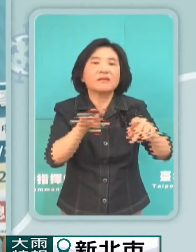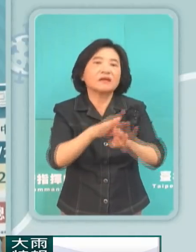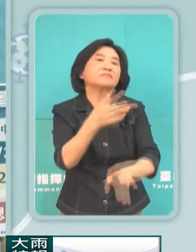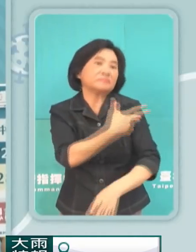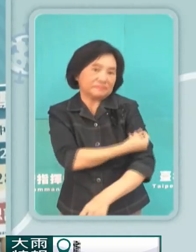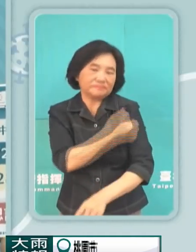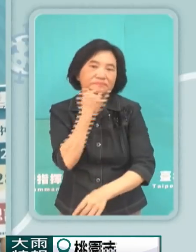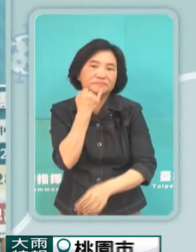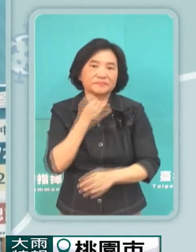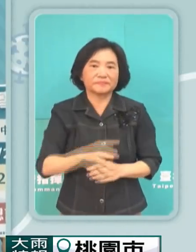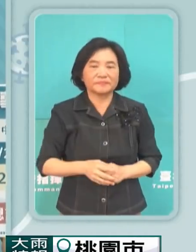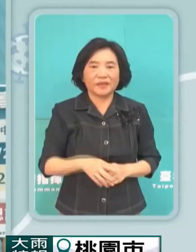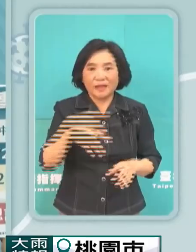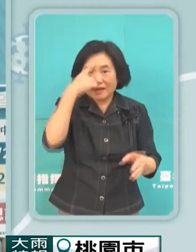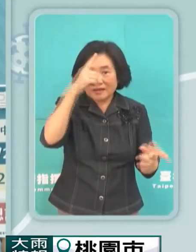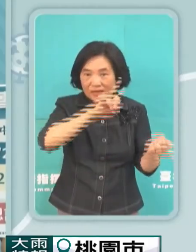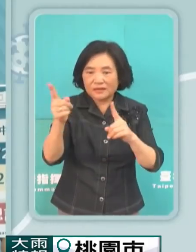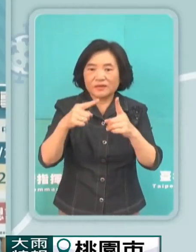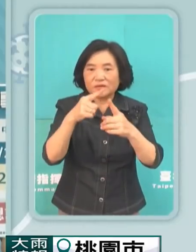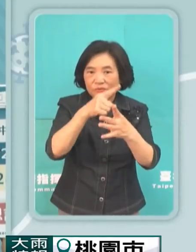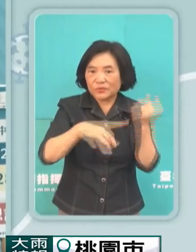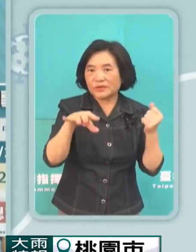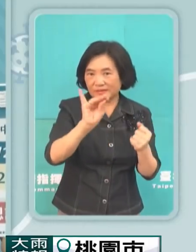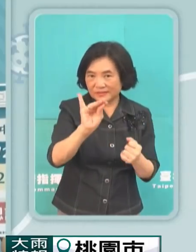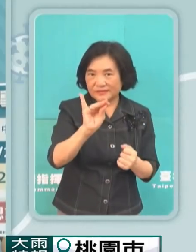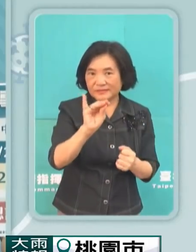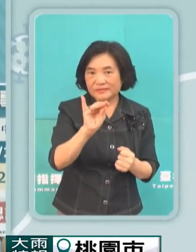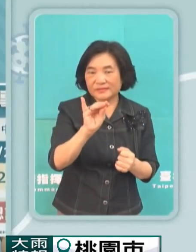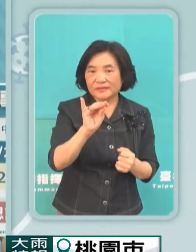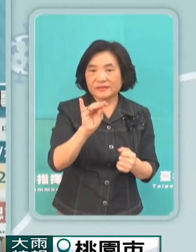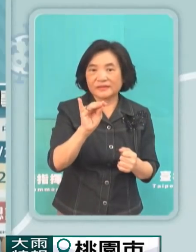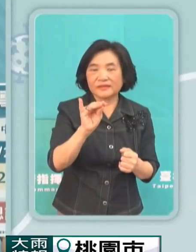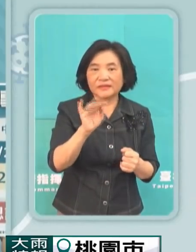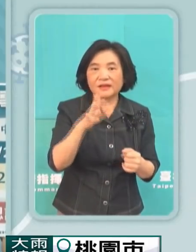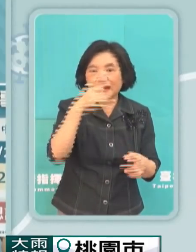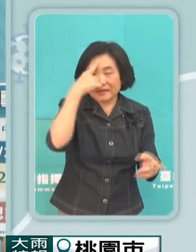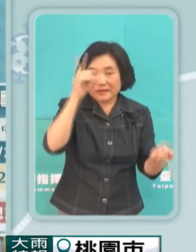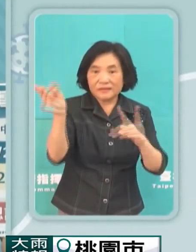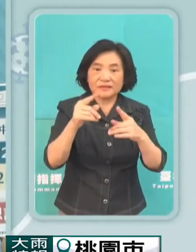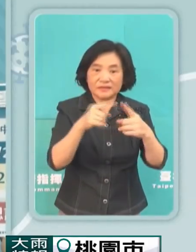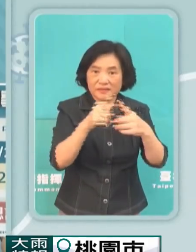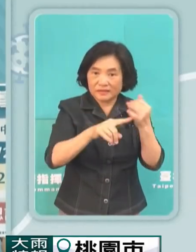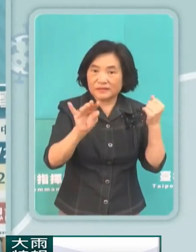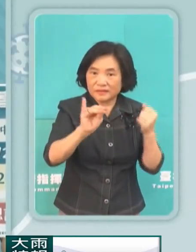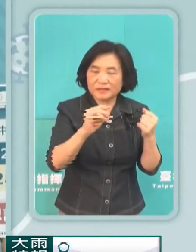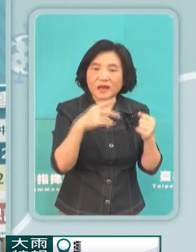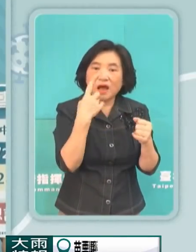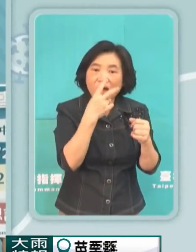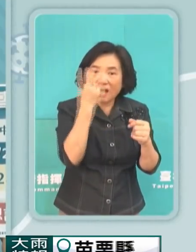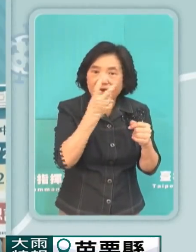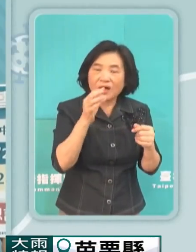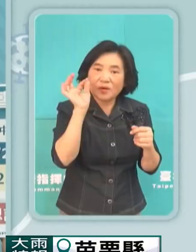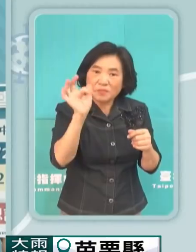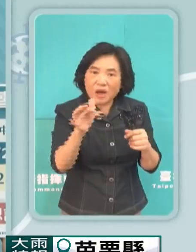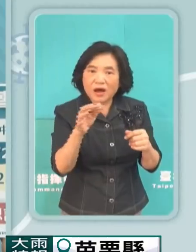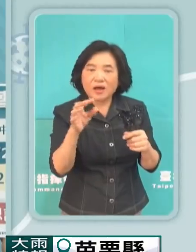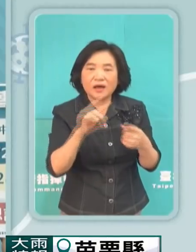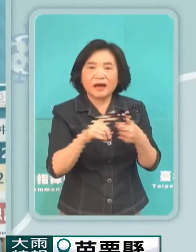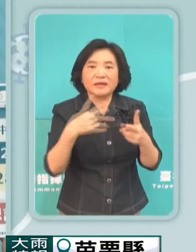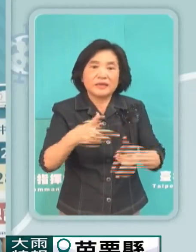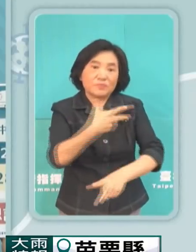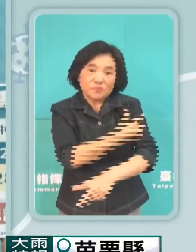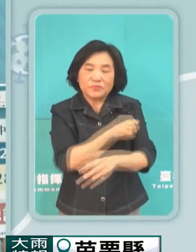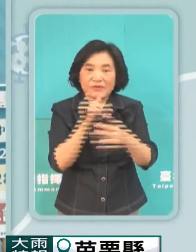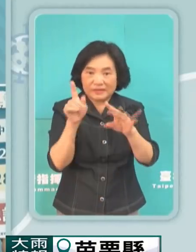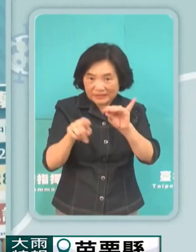所以我们大概以每天1000个的速度就一天1000个快筛，一天1000个打疫苗。我觉得大